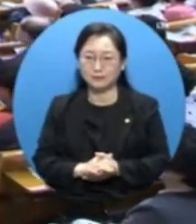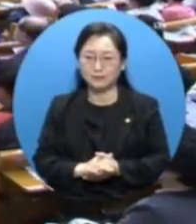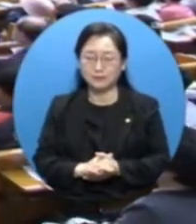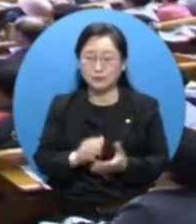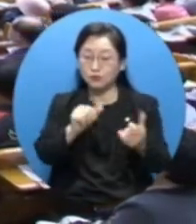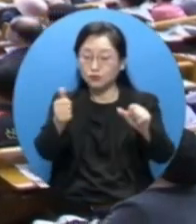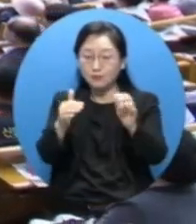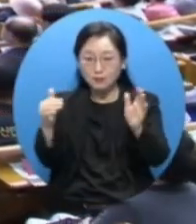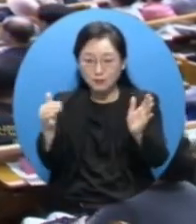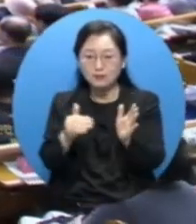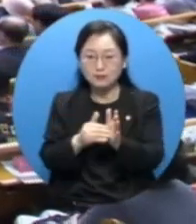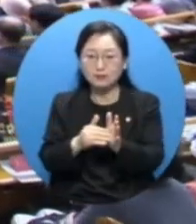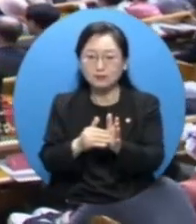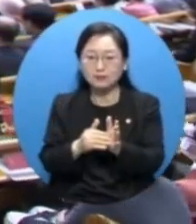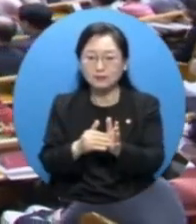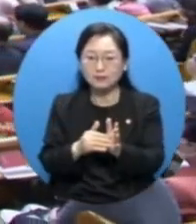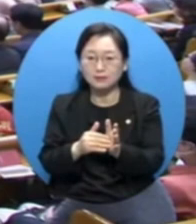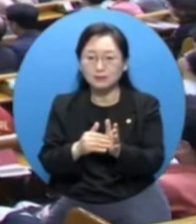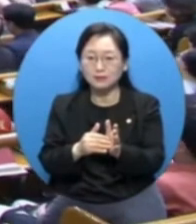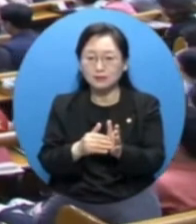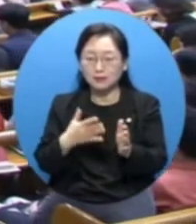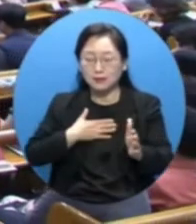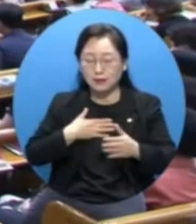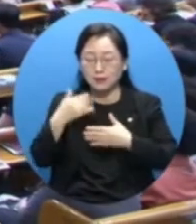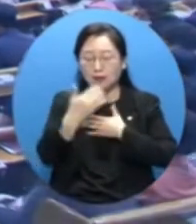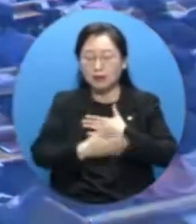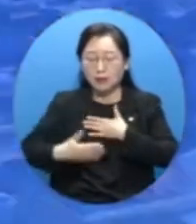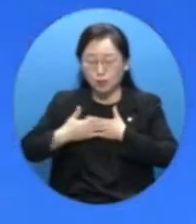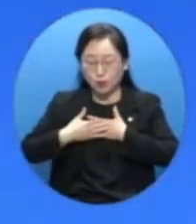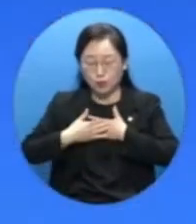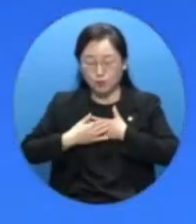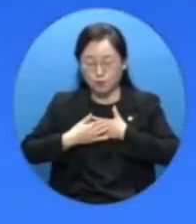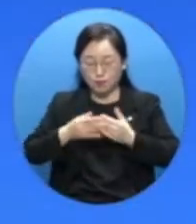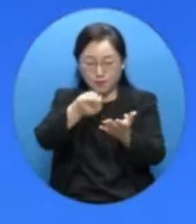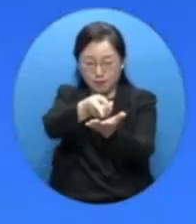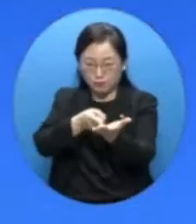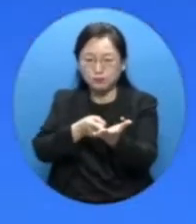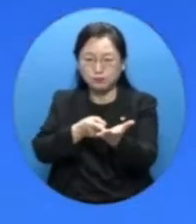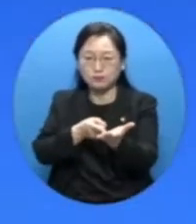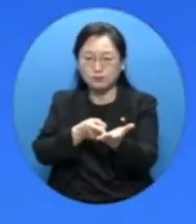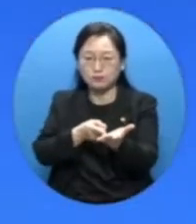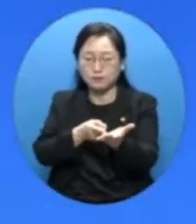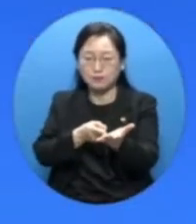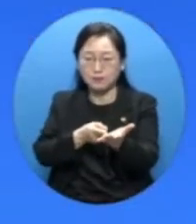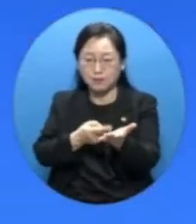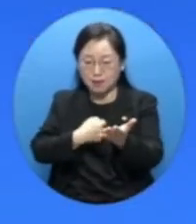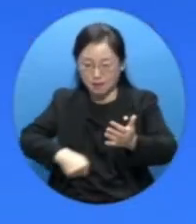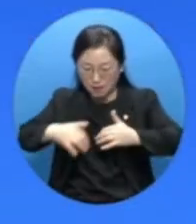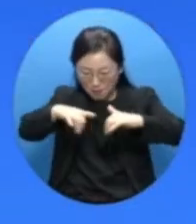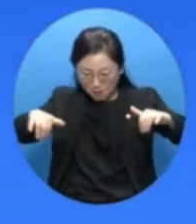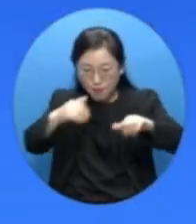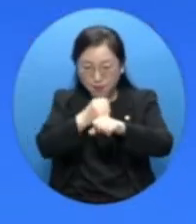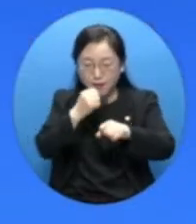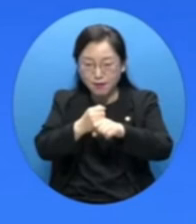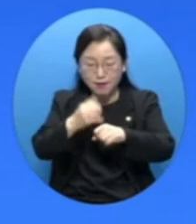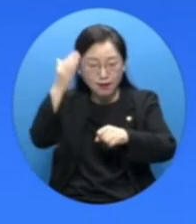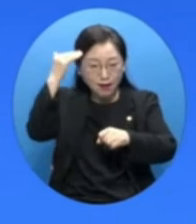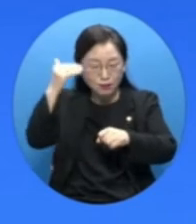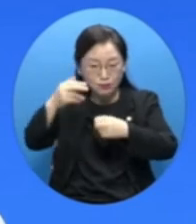죽는 순간까지도 내 몸을 해부해서 한국 의료